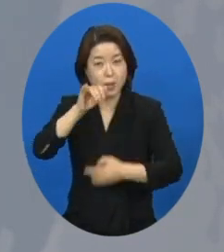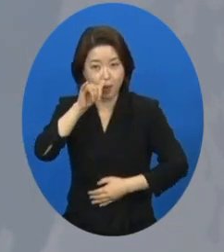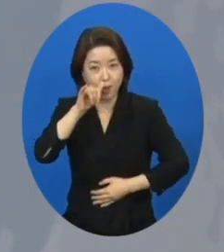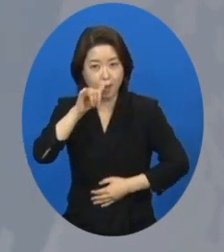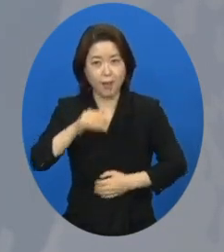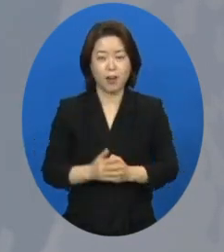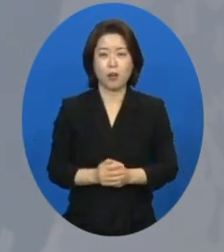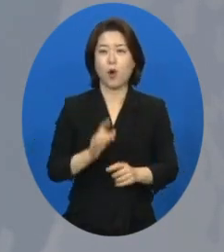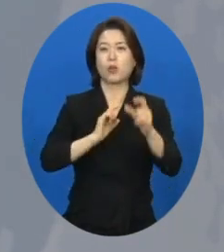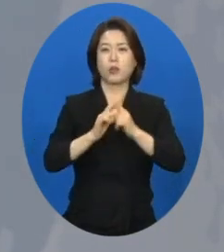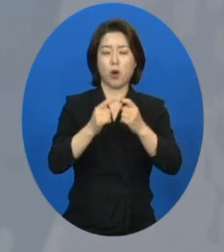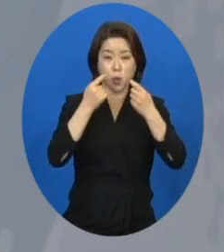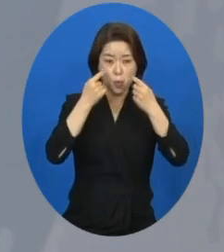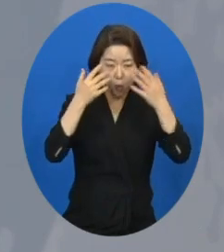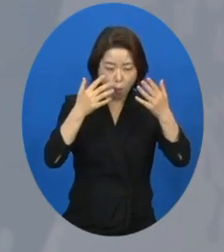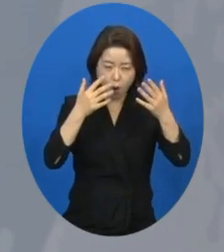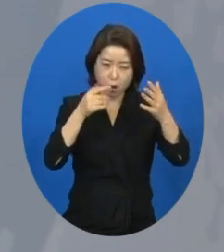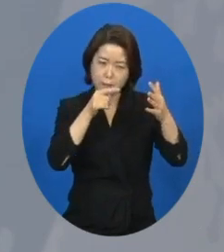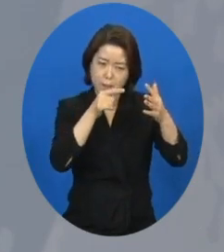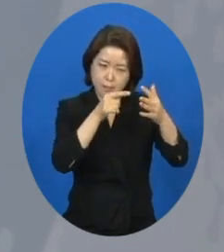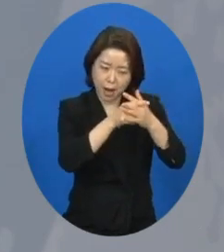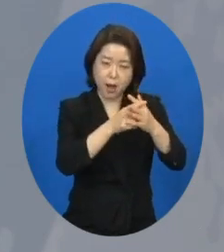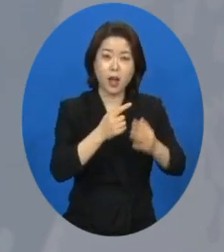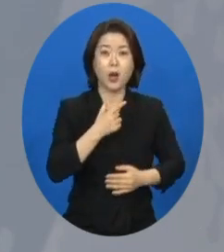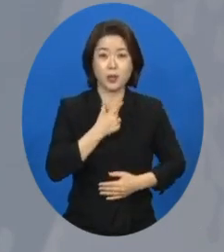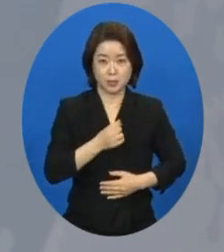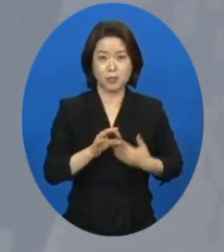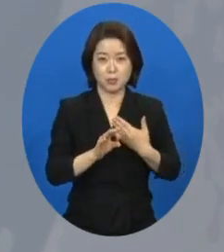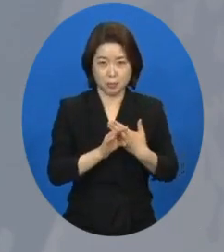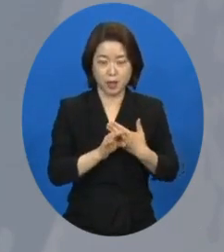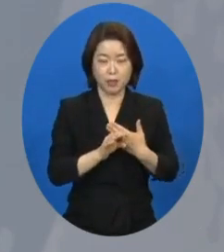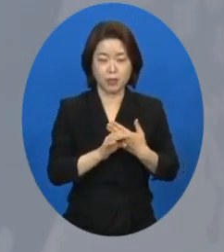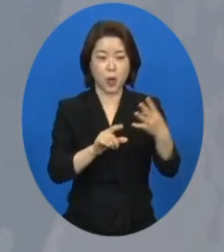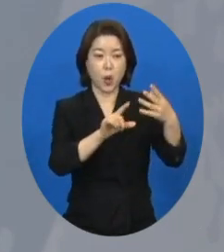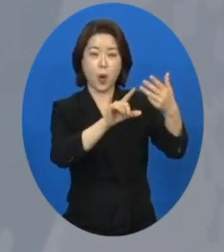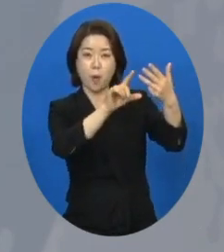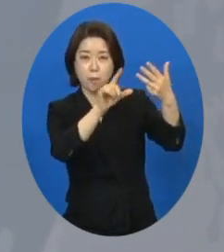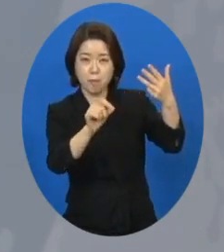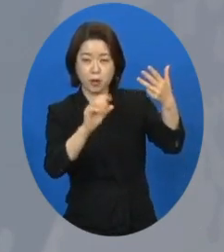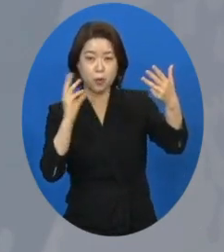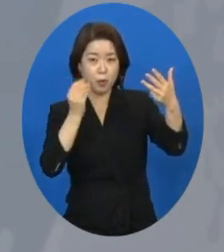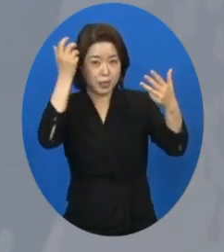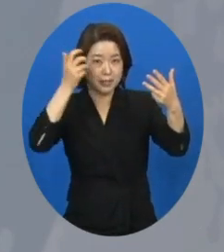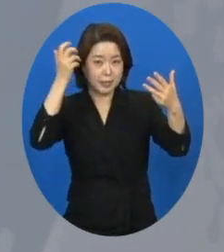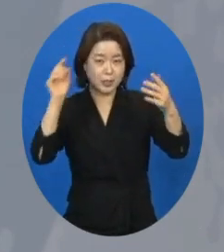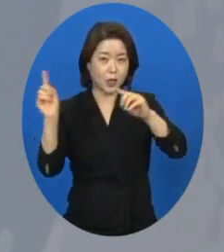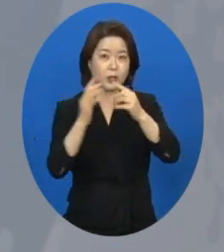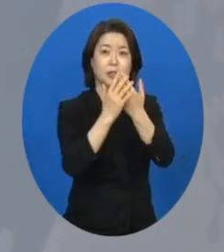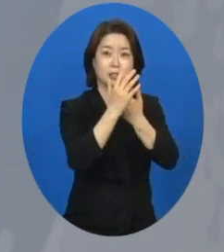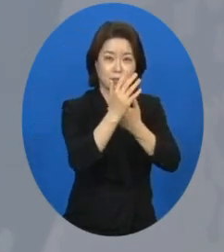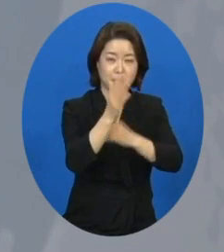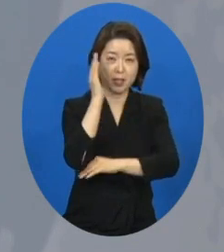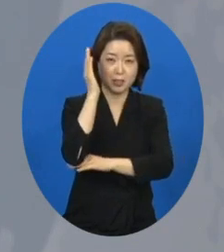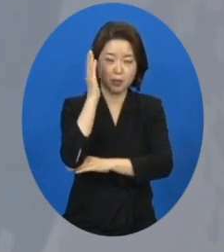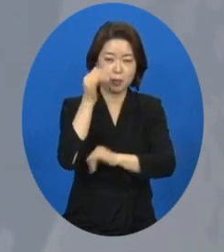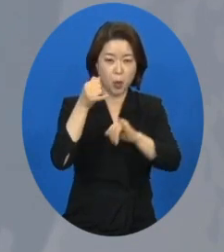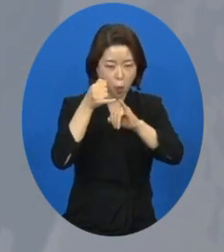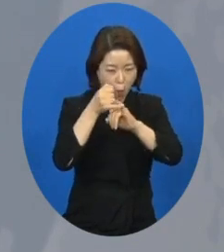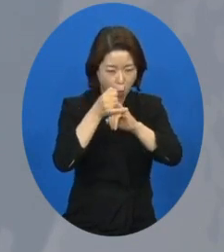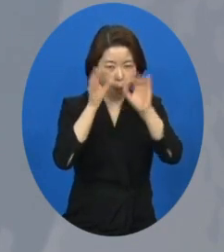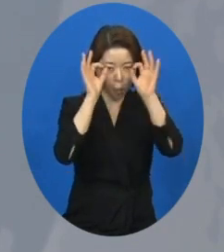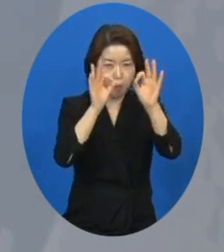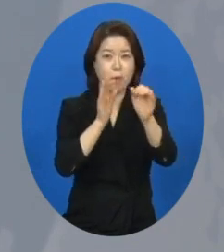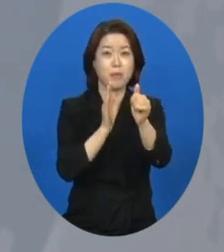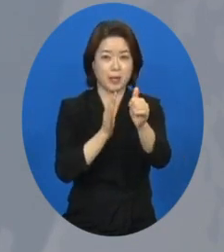좀 정확하게 그 핵심 내용을 알고 싶으신 분들은 8월 성령 집회 설교를 꼭 들어보시게